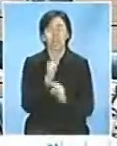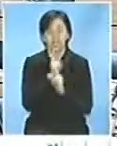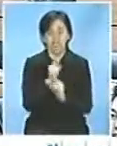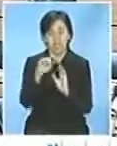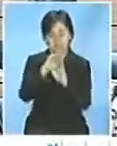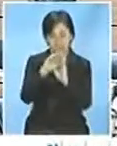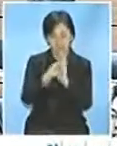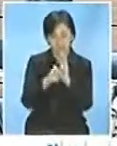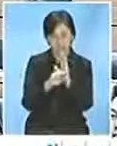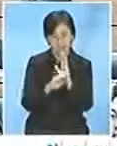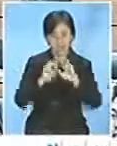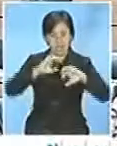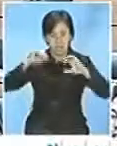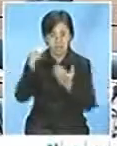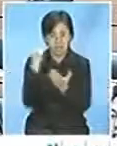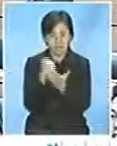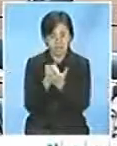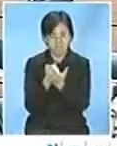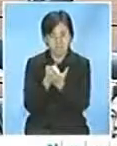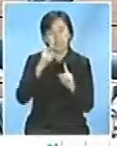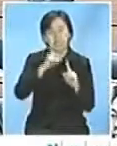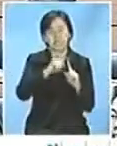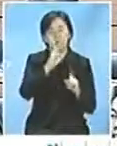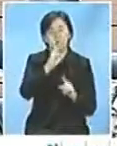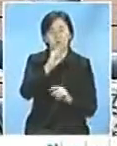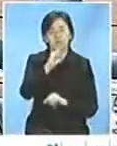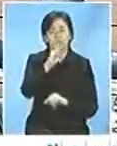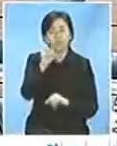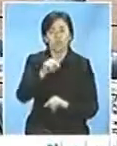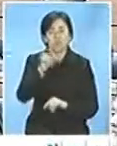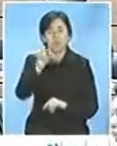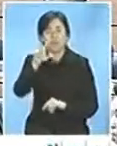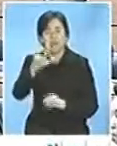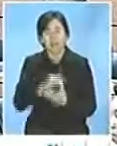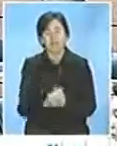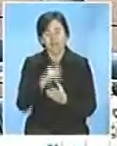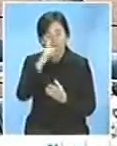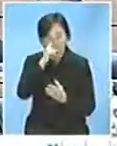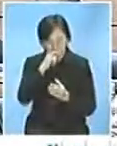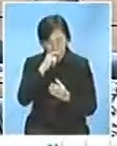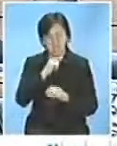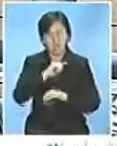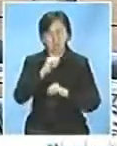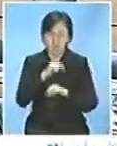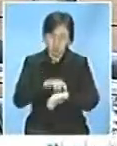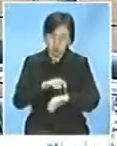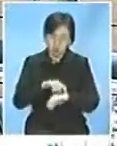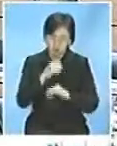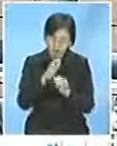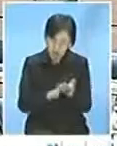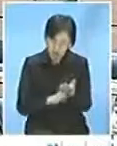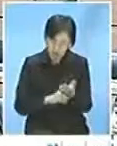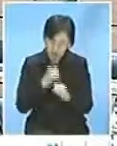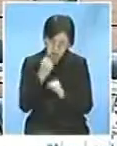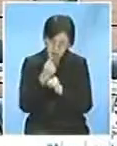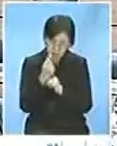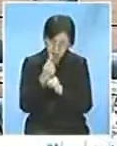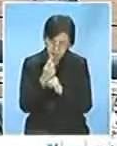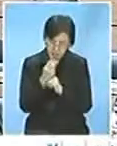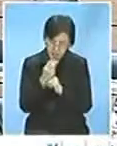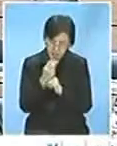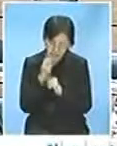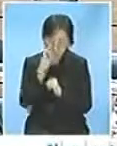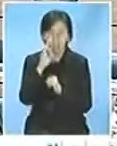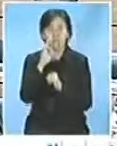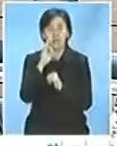66/23ประเทศไทยทำยังไงครับใช้เวลา9ปีนะท่านประธานครับที่ผมบอกว่าผมเป็นคนหนึ่งได้มี